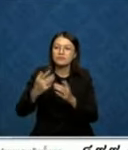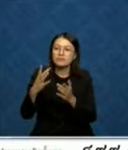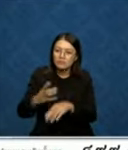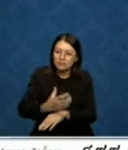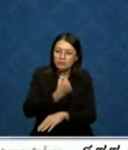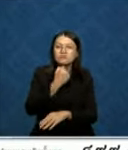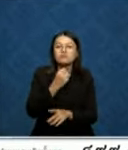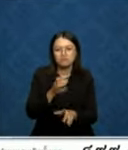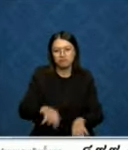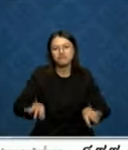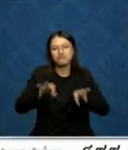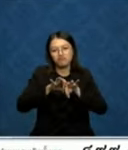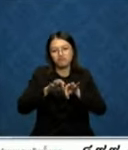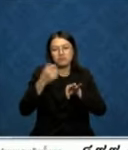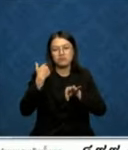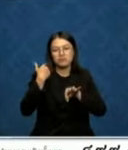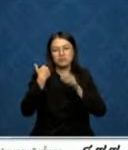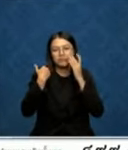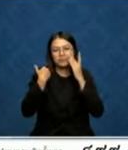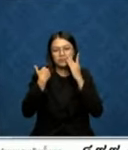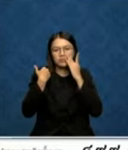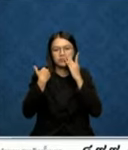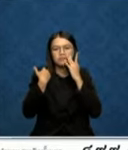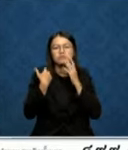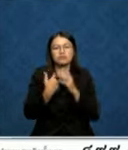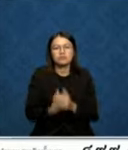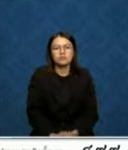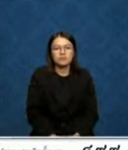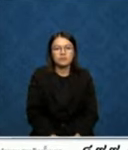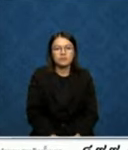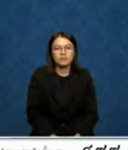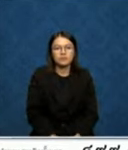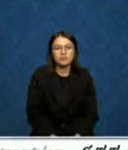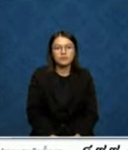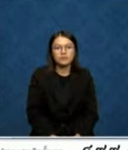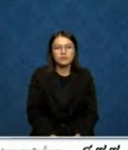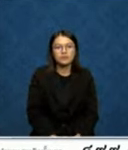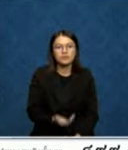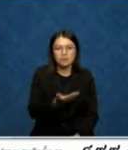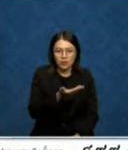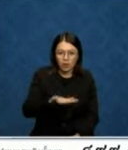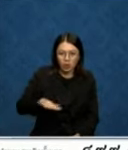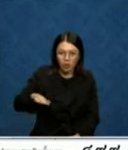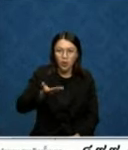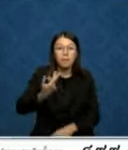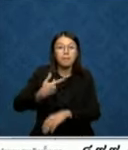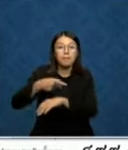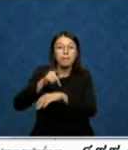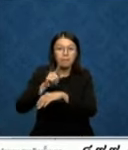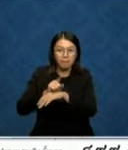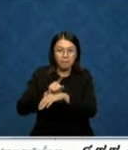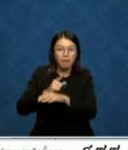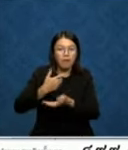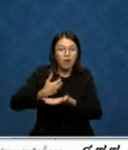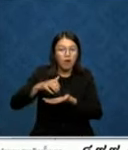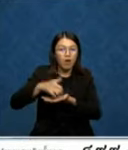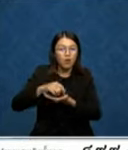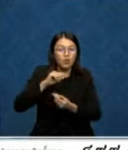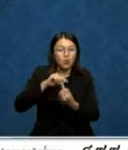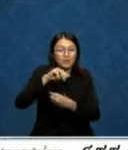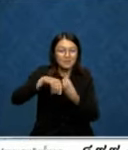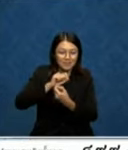ก็ควรให้ความสนใจไม่ยิ่งหย่อนไปกว่ากันผมขออนุญาตท่านประธานพูดถึงประเด็นทางด้านเศรษฐ